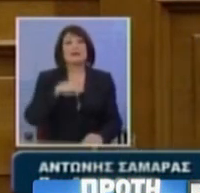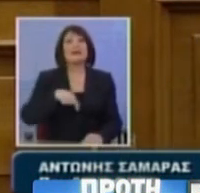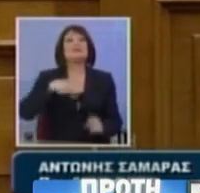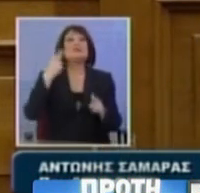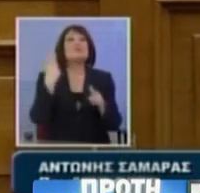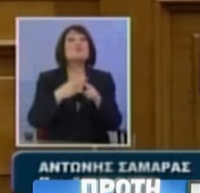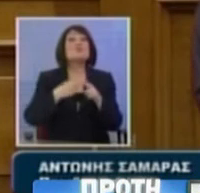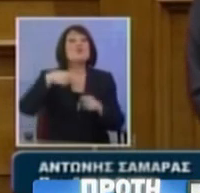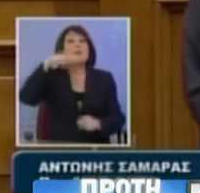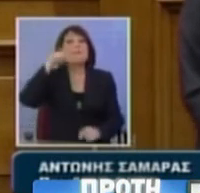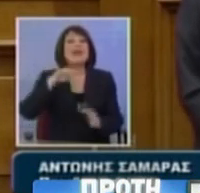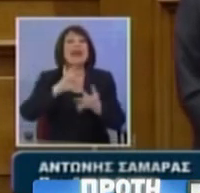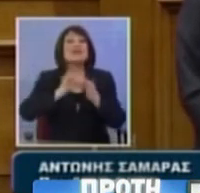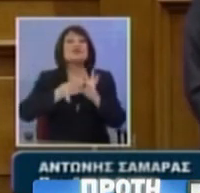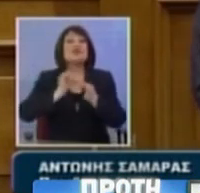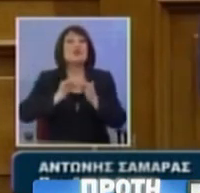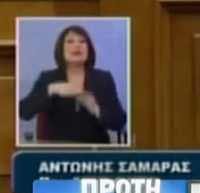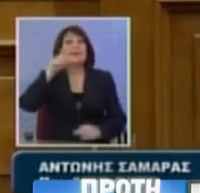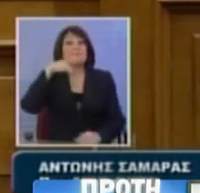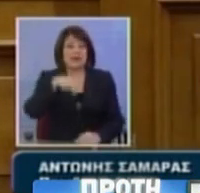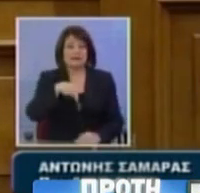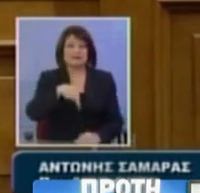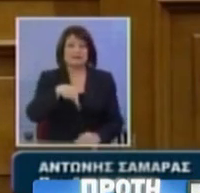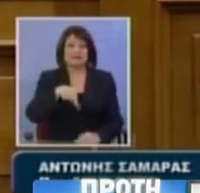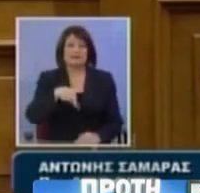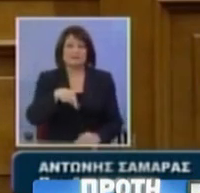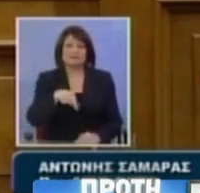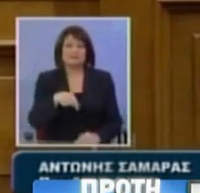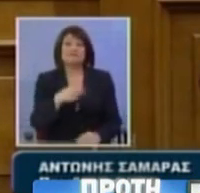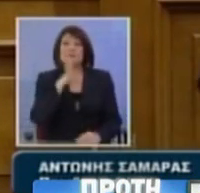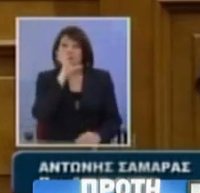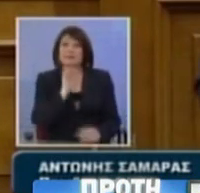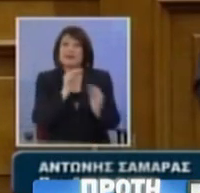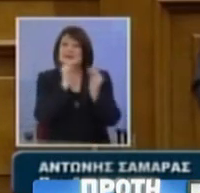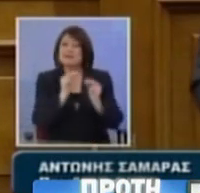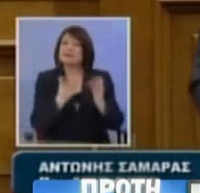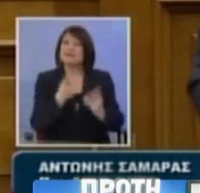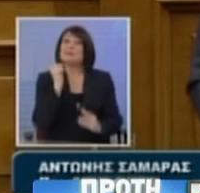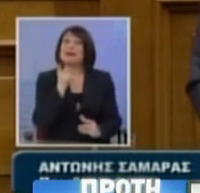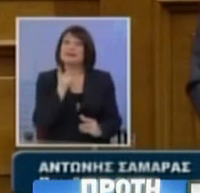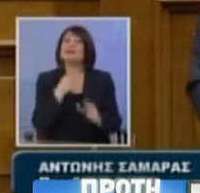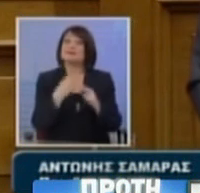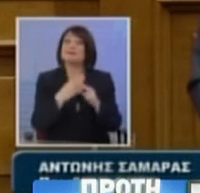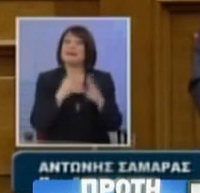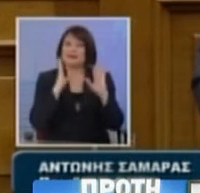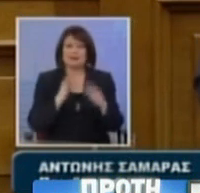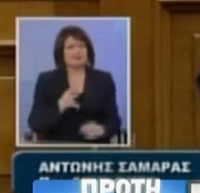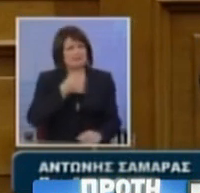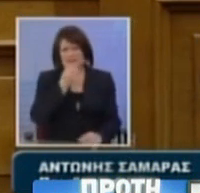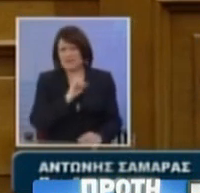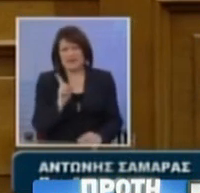ανεξάρτητοι βουλευτές και η Θεοδώρα Τζάκρη. Παρόν δήλωσε ο ανεξάρτητος δημοκρατικός βουλευτής ο κύριος Κασαπίδης, απουσίασαν